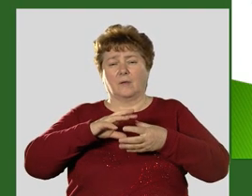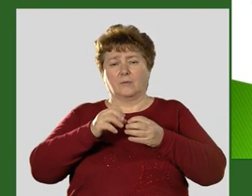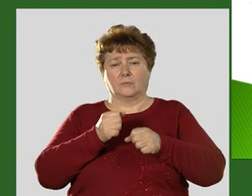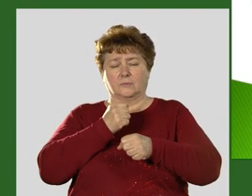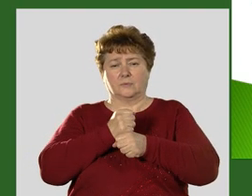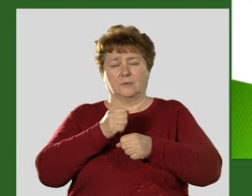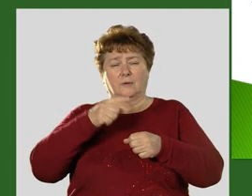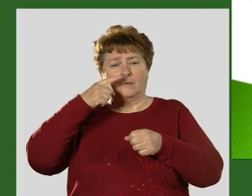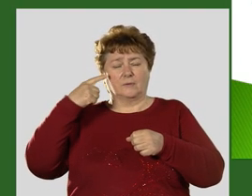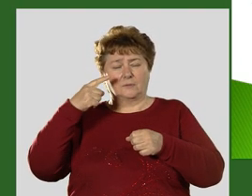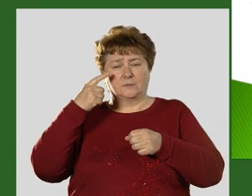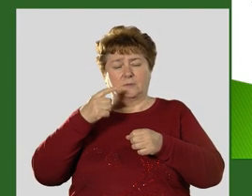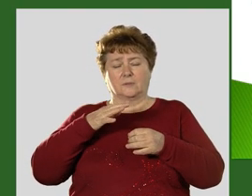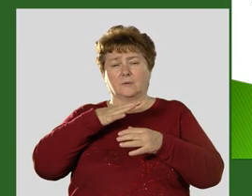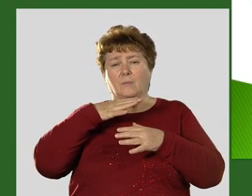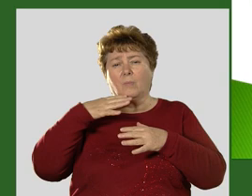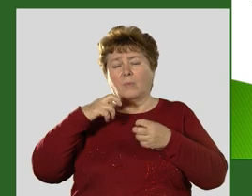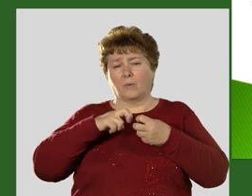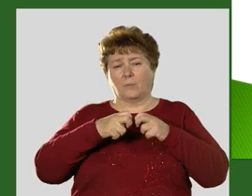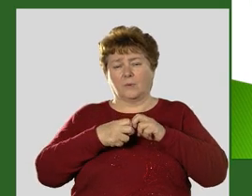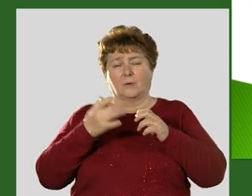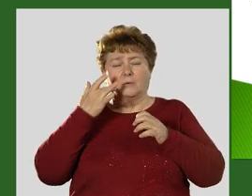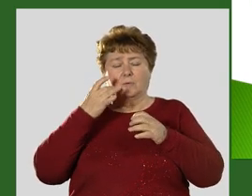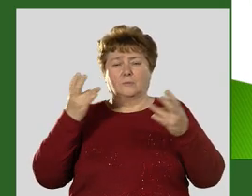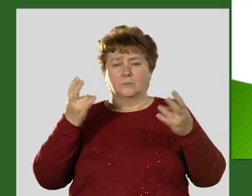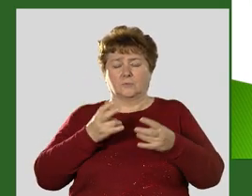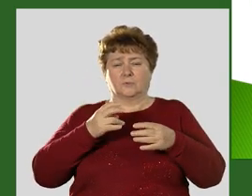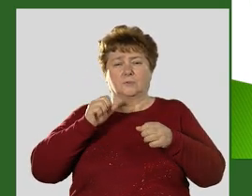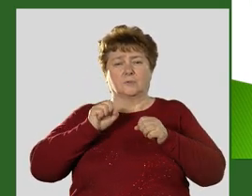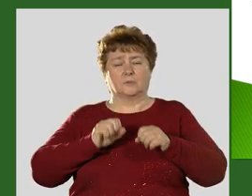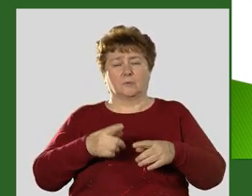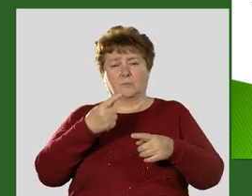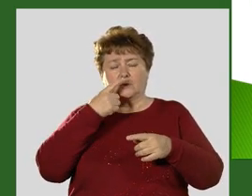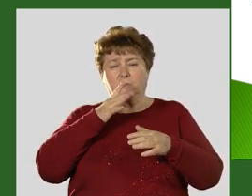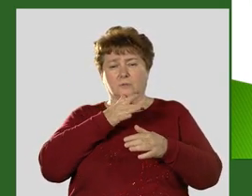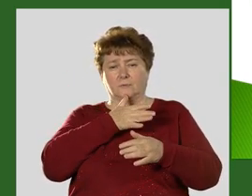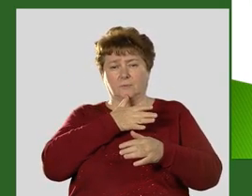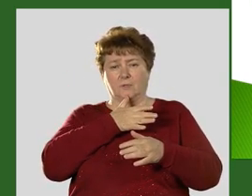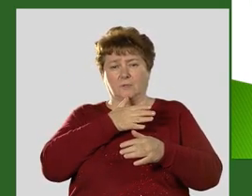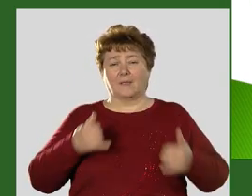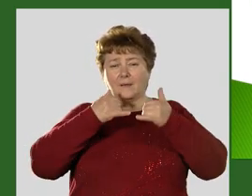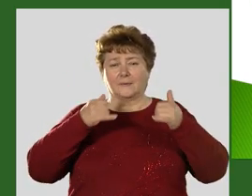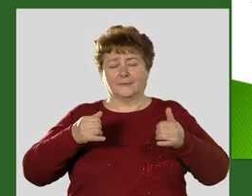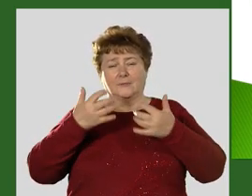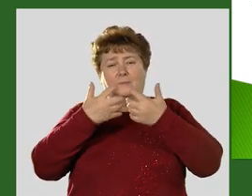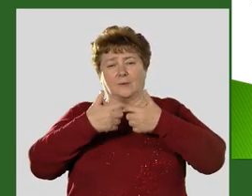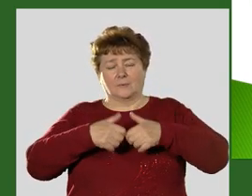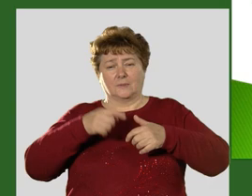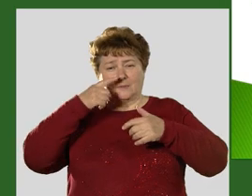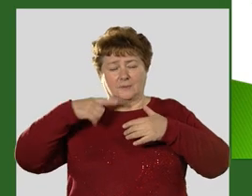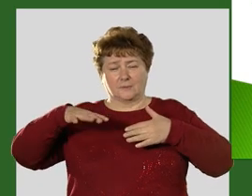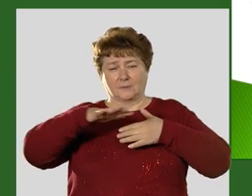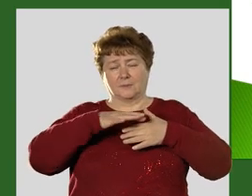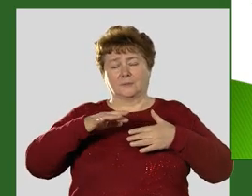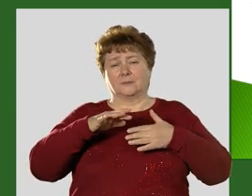Подведем итог. В Кыргызстане еще много проблем, которые необходимо решать в ближайшее время. Развитие промышленности в